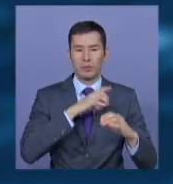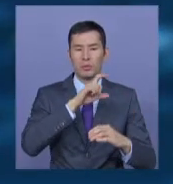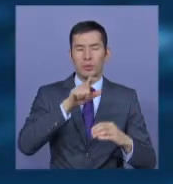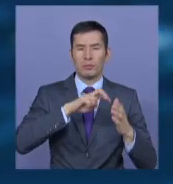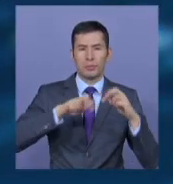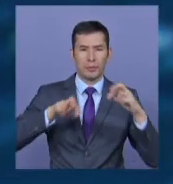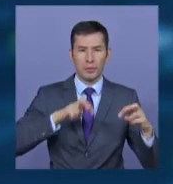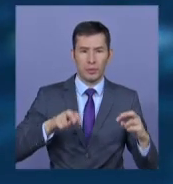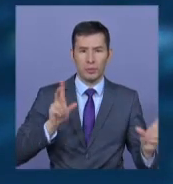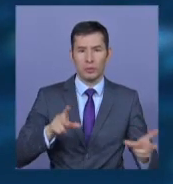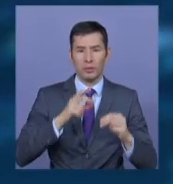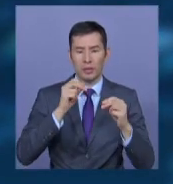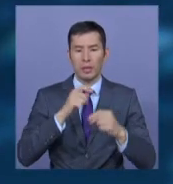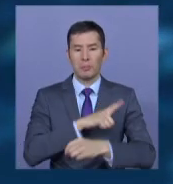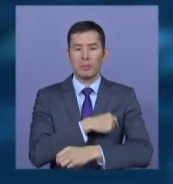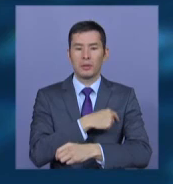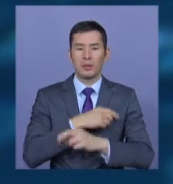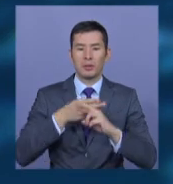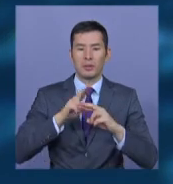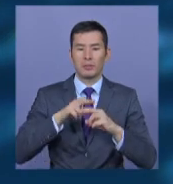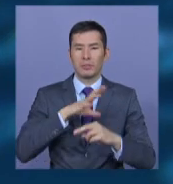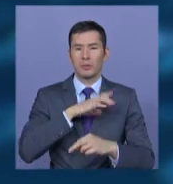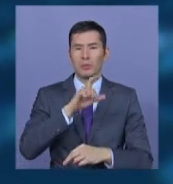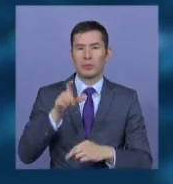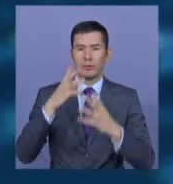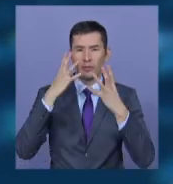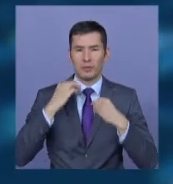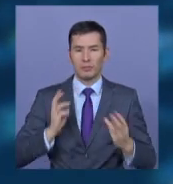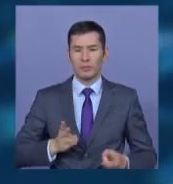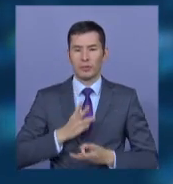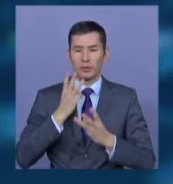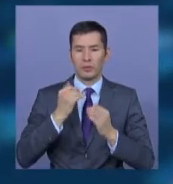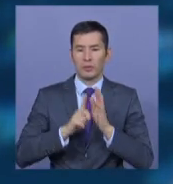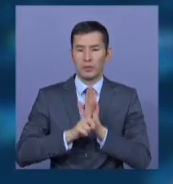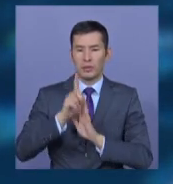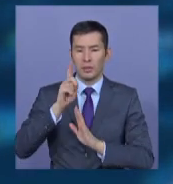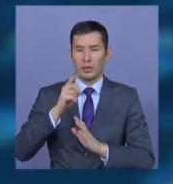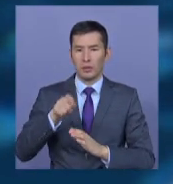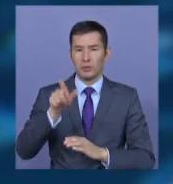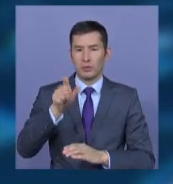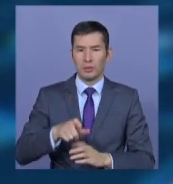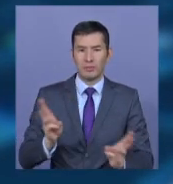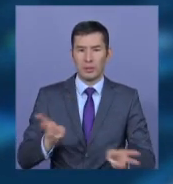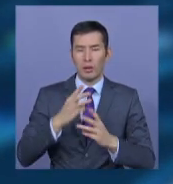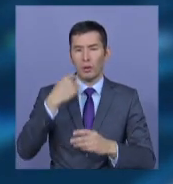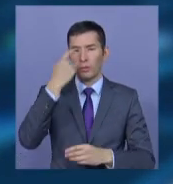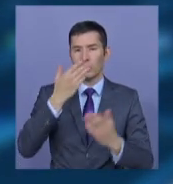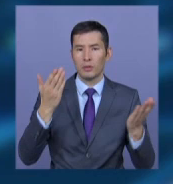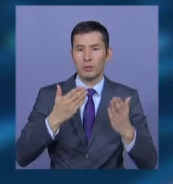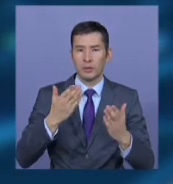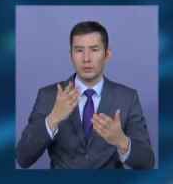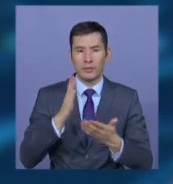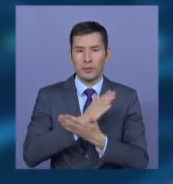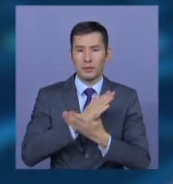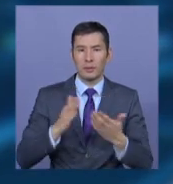үлгерген. Медицина қызметкерлері денелері түгелдей күйгендердің түр тұлғасын анықтау мүмкін болмай жатыр дейді. енді қаза болғандардың кім